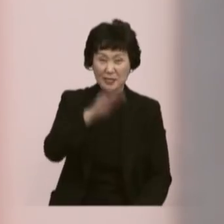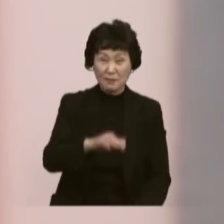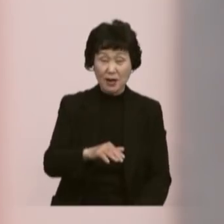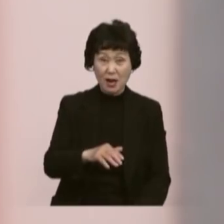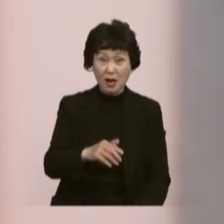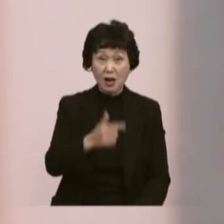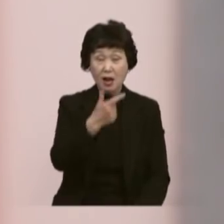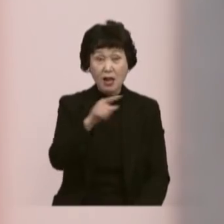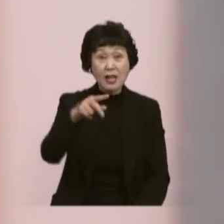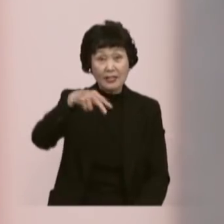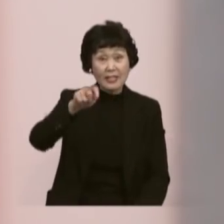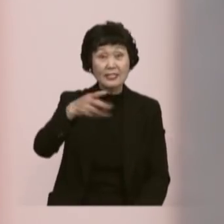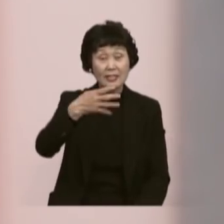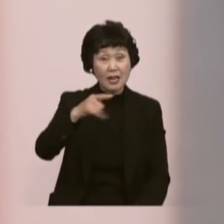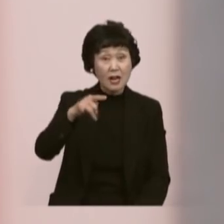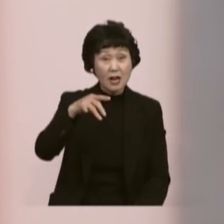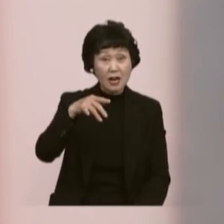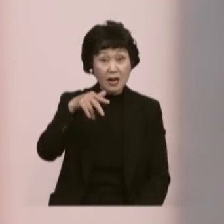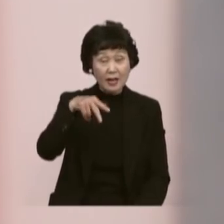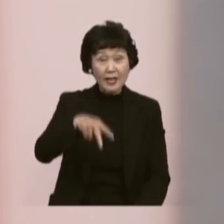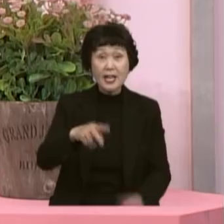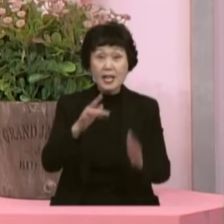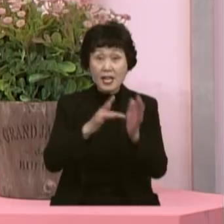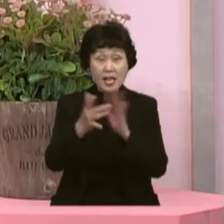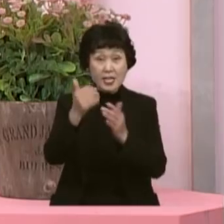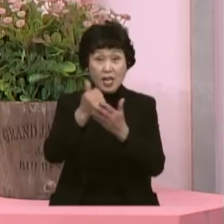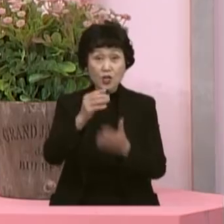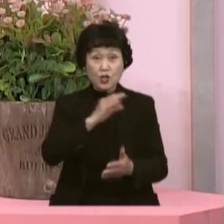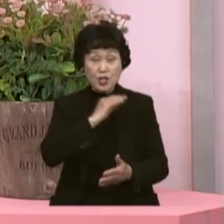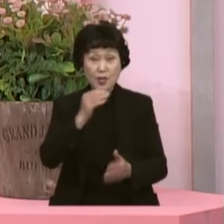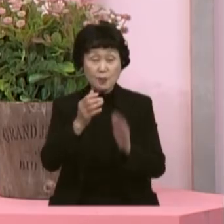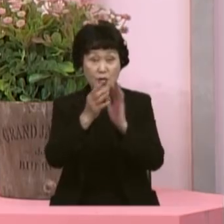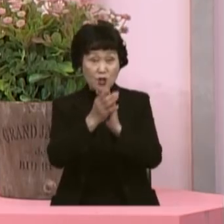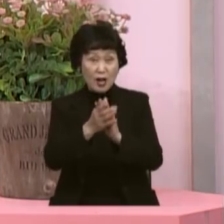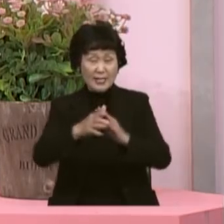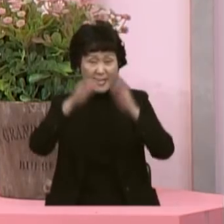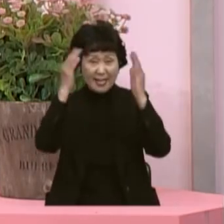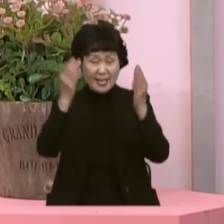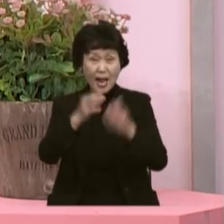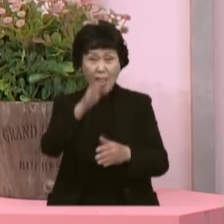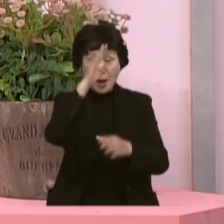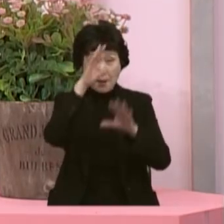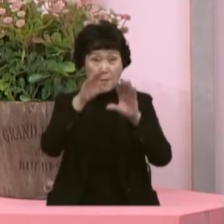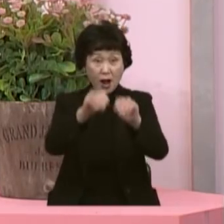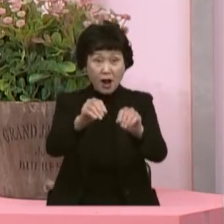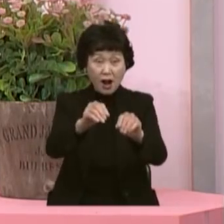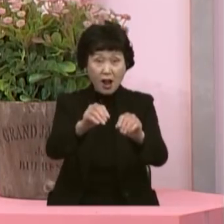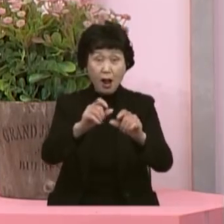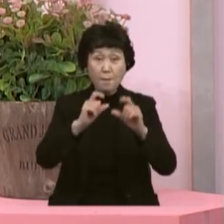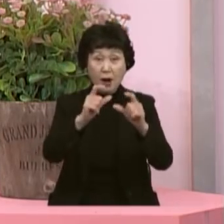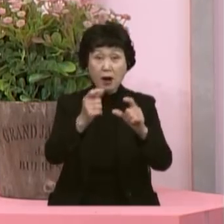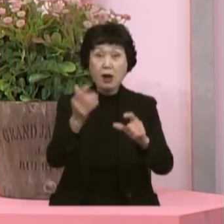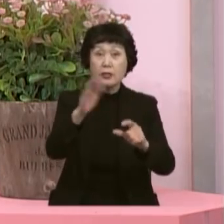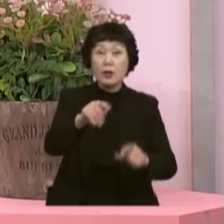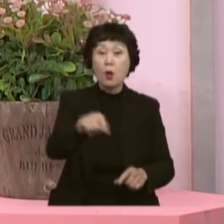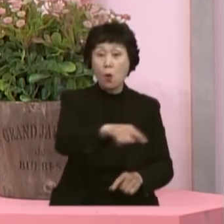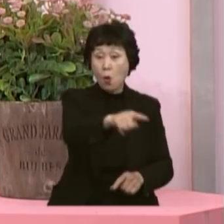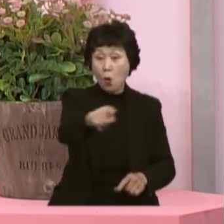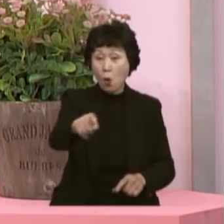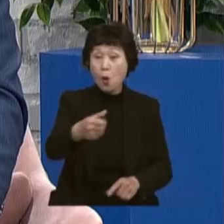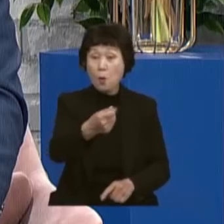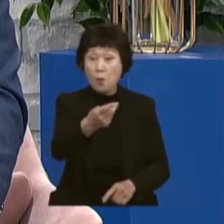나사렛 예수 그리스도의 명하는 아우 이제 다 아, 다 나올 짜다! 막 혼자 막 이랬는데, 그 중에 어떤 사람이 낫대는